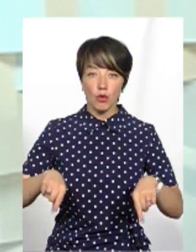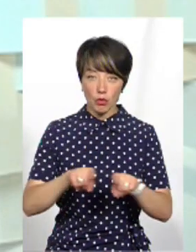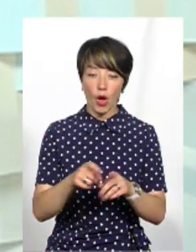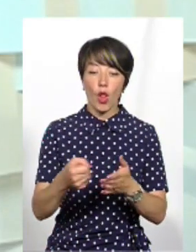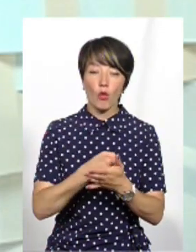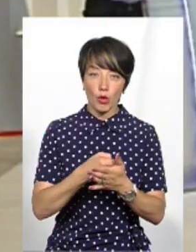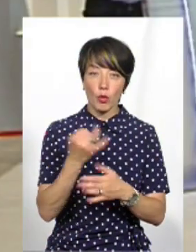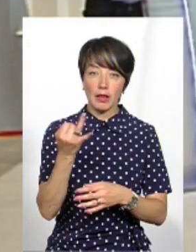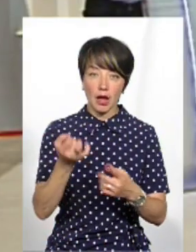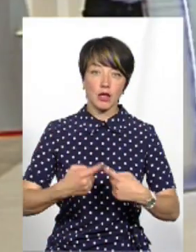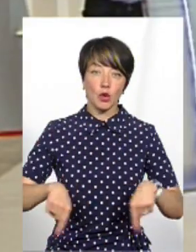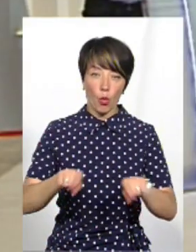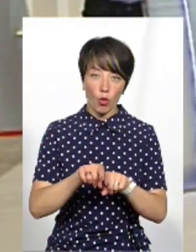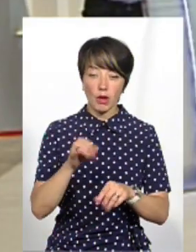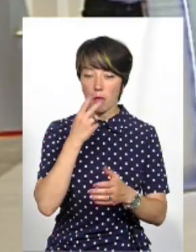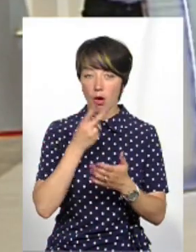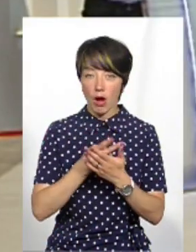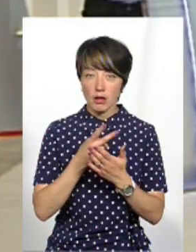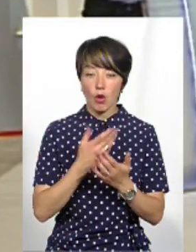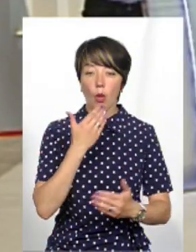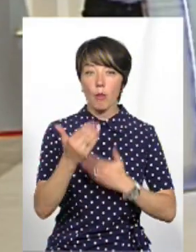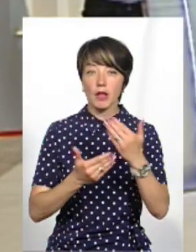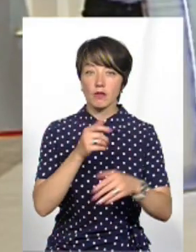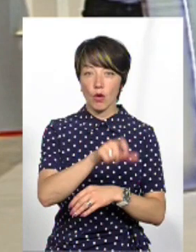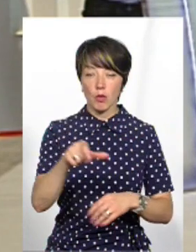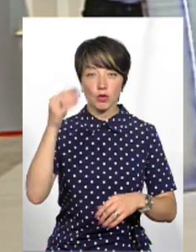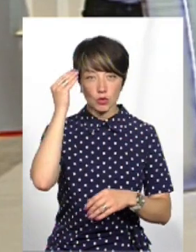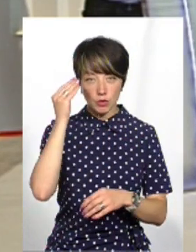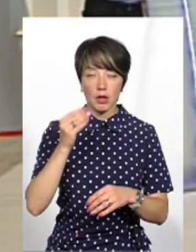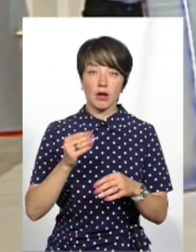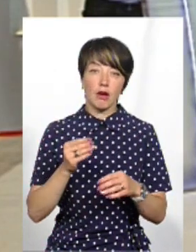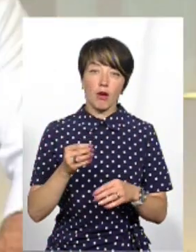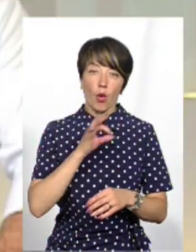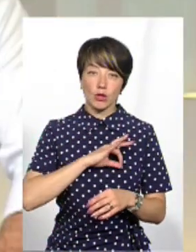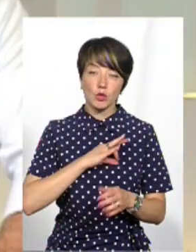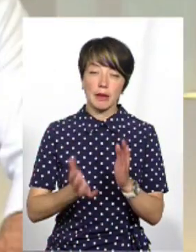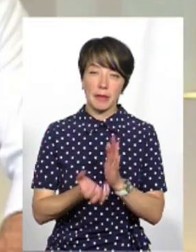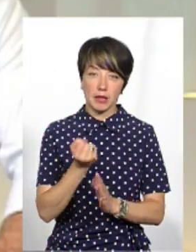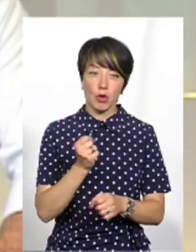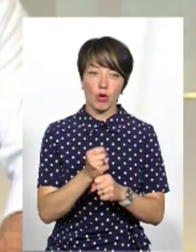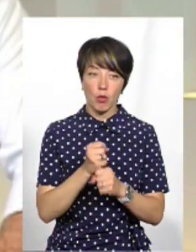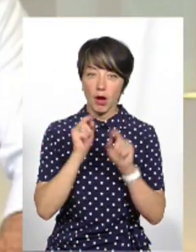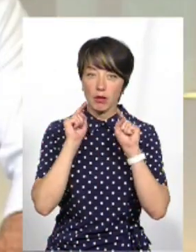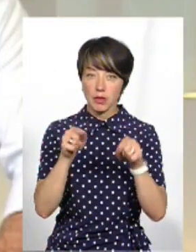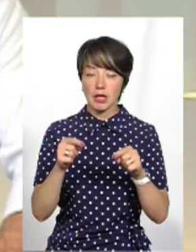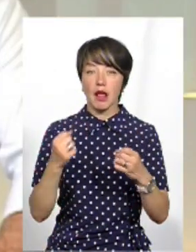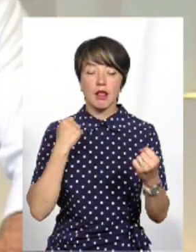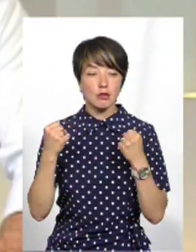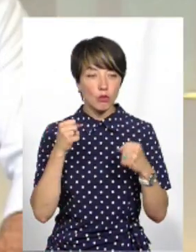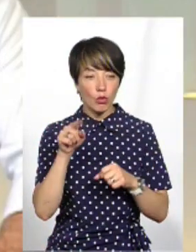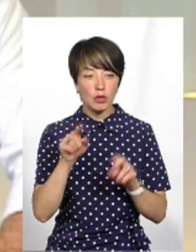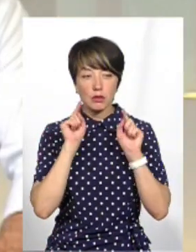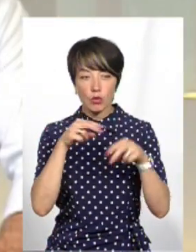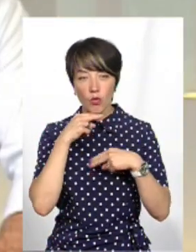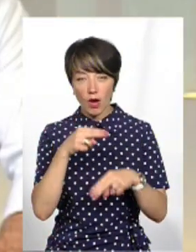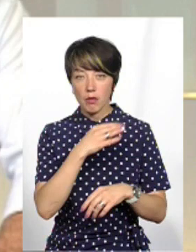лобіює інтереси округу і, як показують опитування громадської думки, він, правда, користується там підтримкою. Тобто він робить акцент на спорті, якому він